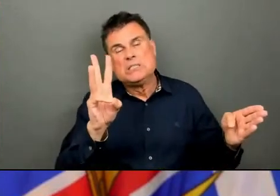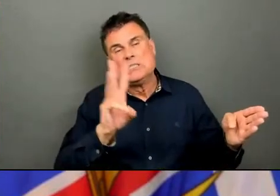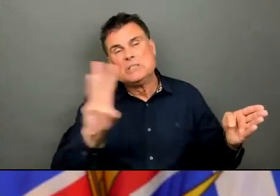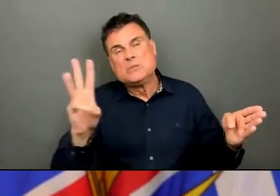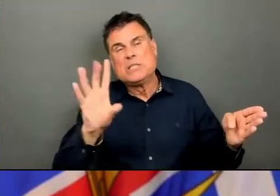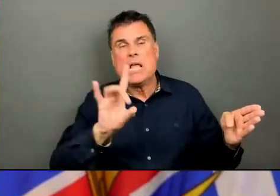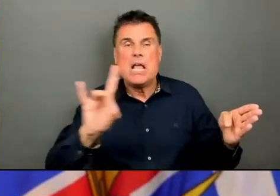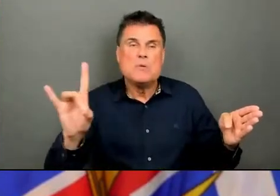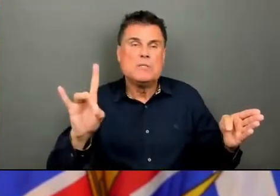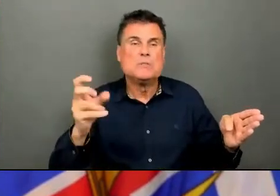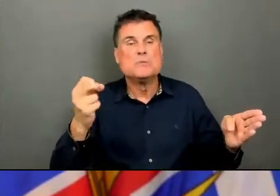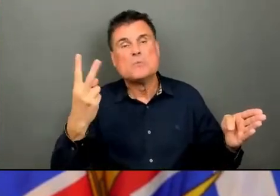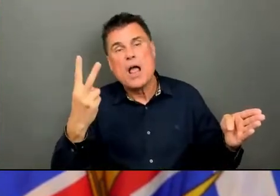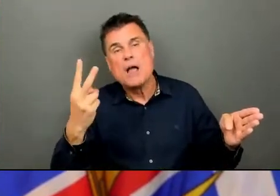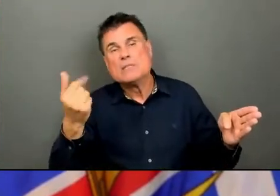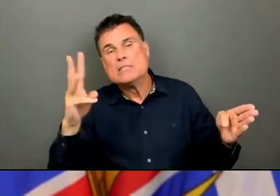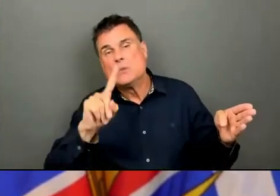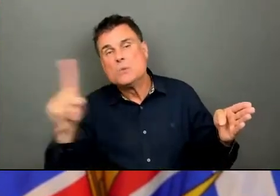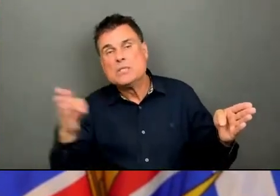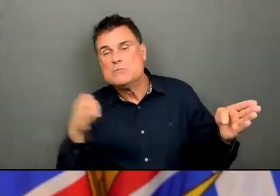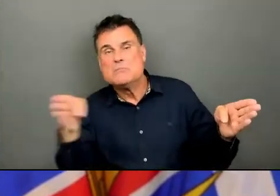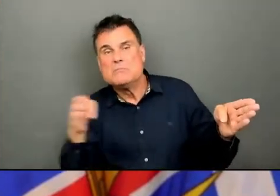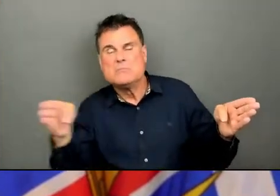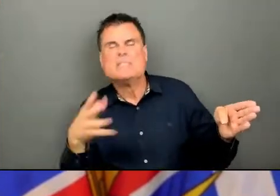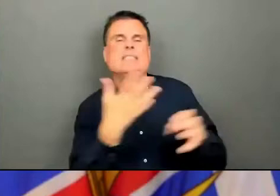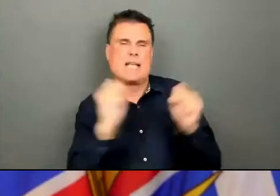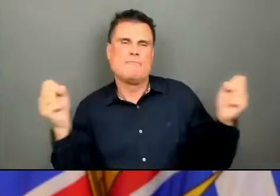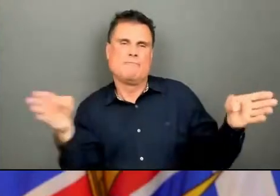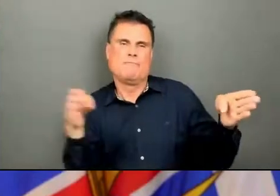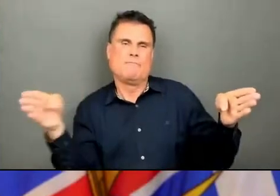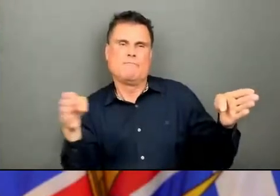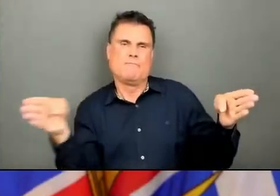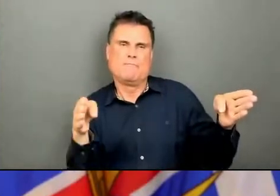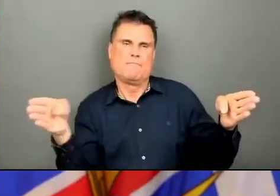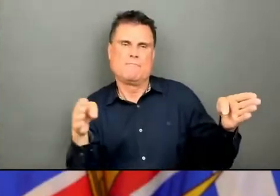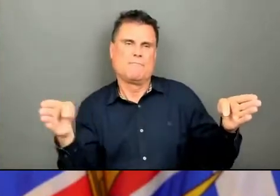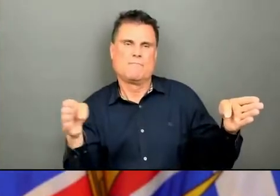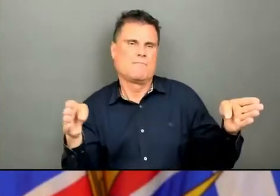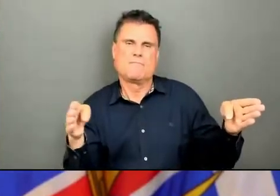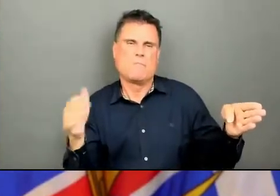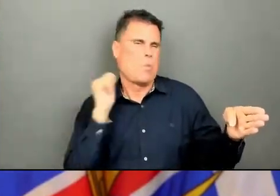work, and the longer is not going to harm you in any way.